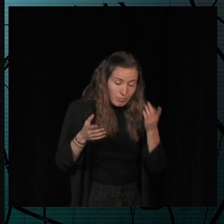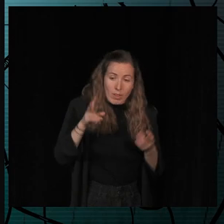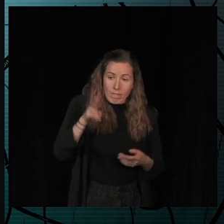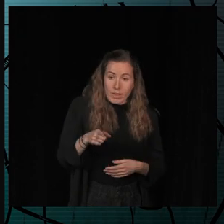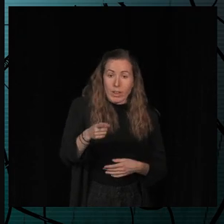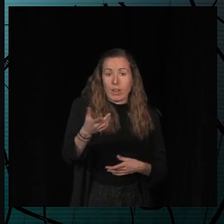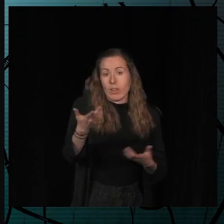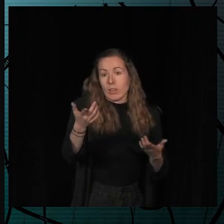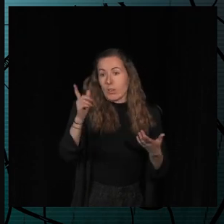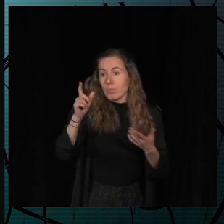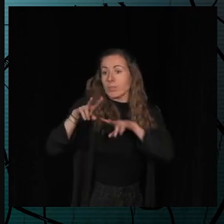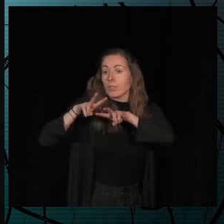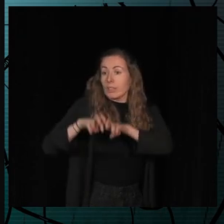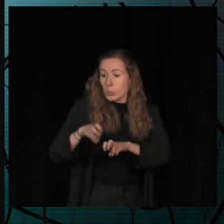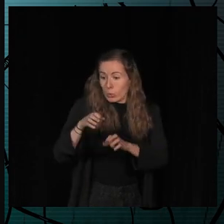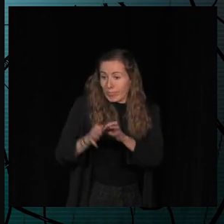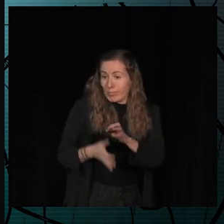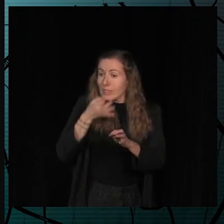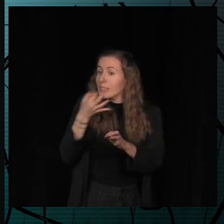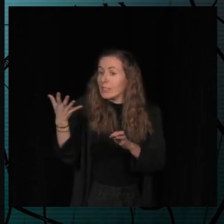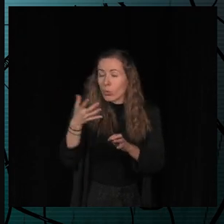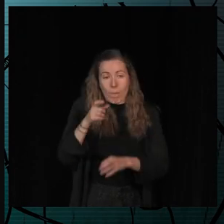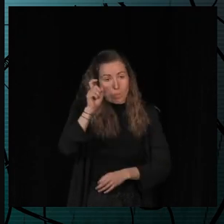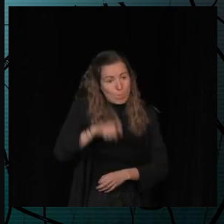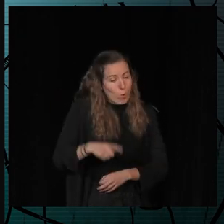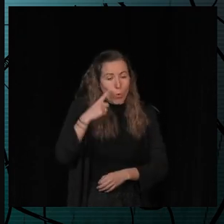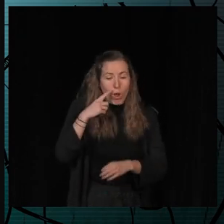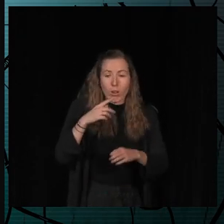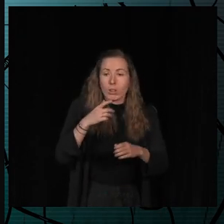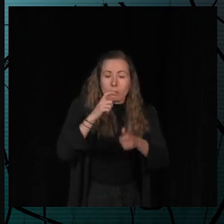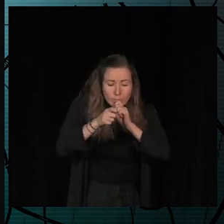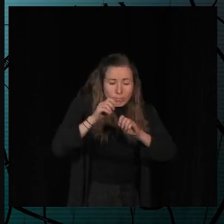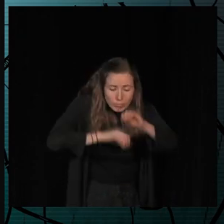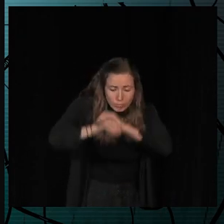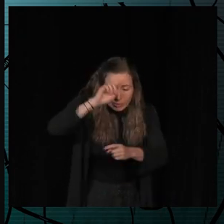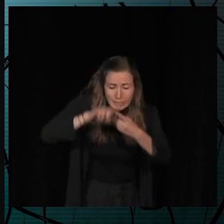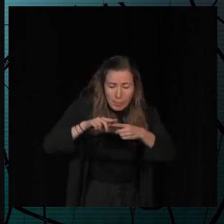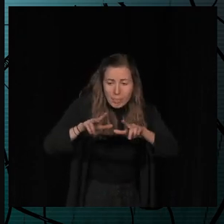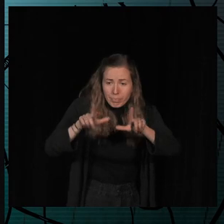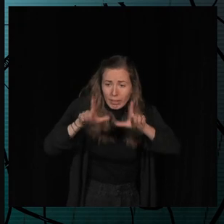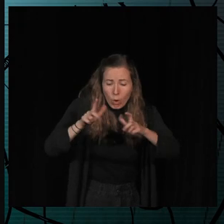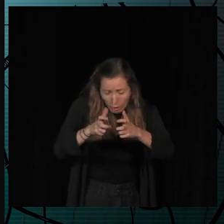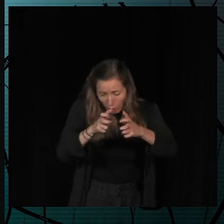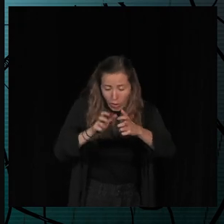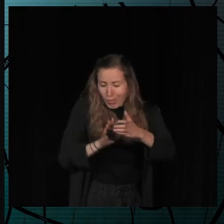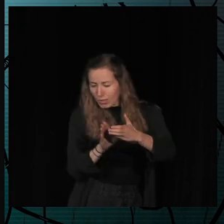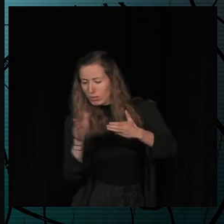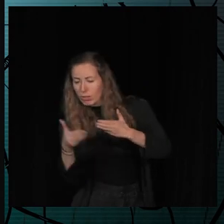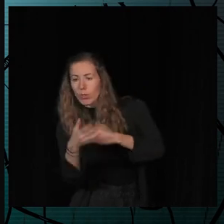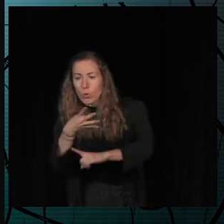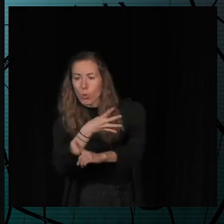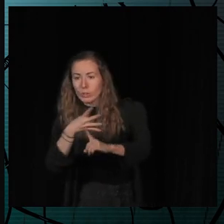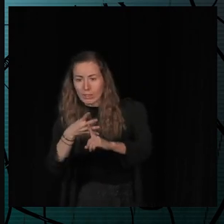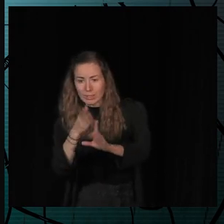fallait maintenant commencer à aborder la question du contexte euh psychologique entre autres sur lequel on joue o on